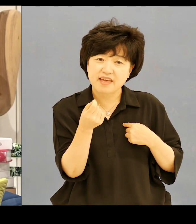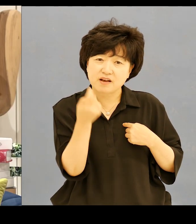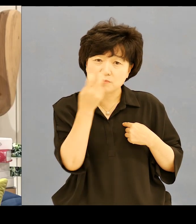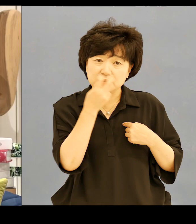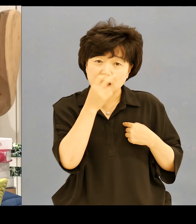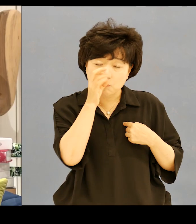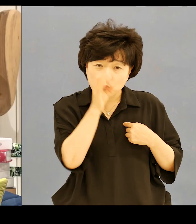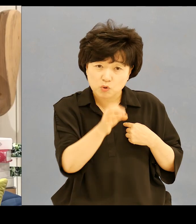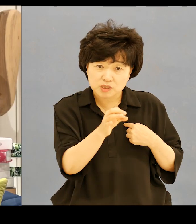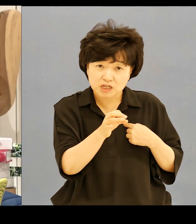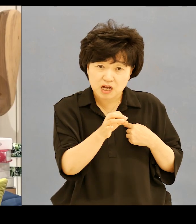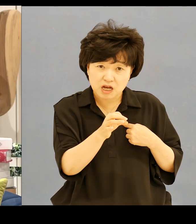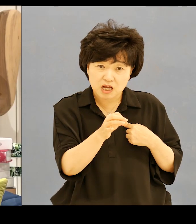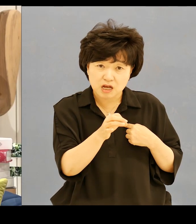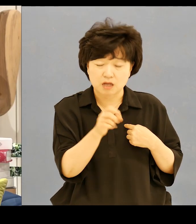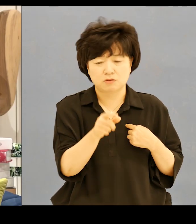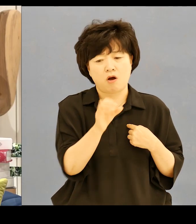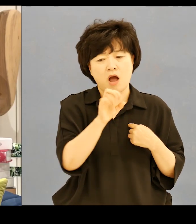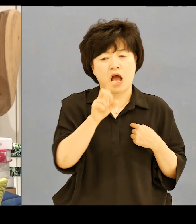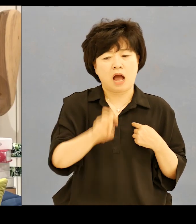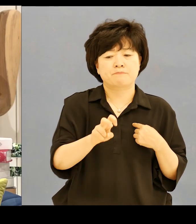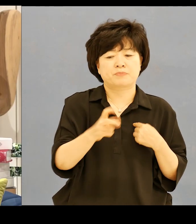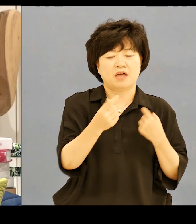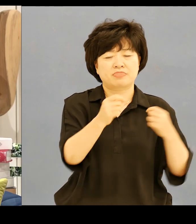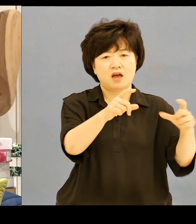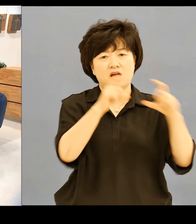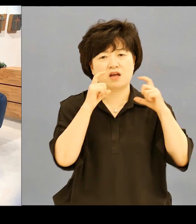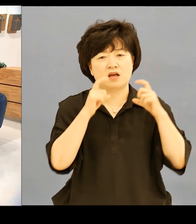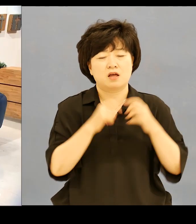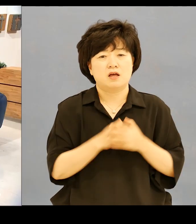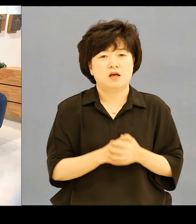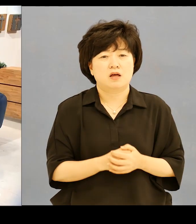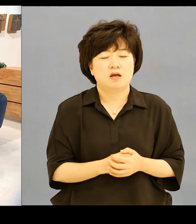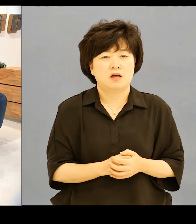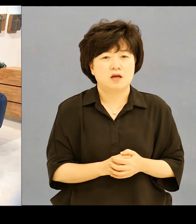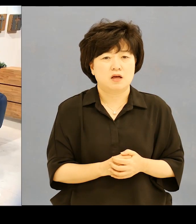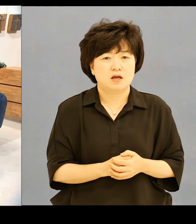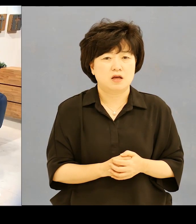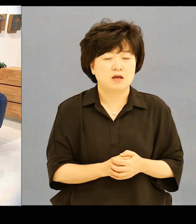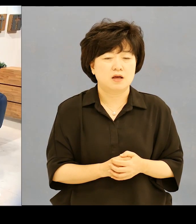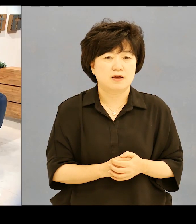갔는데 가자마자 저한테 이거 암인 것 같다고.